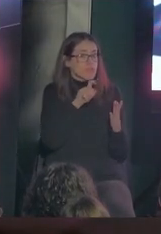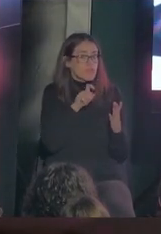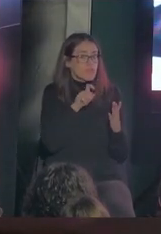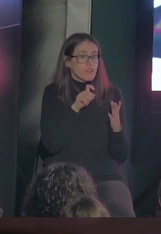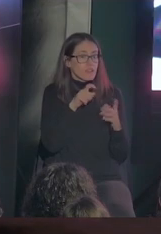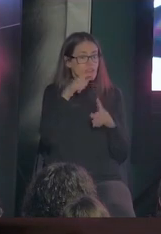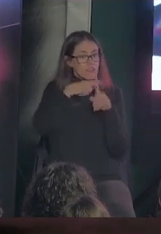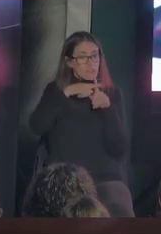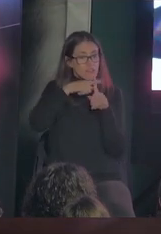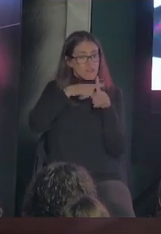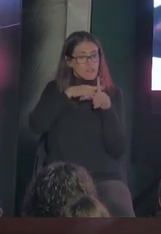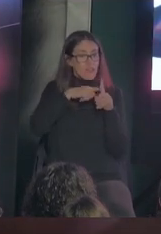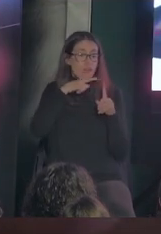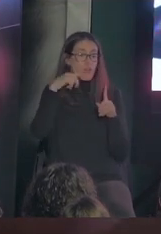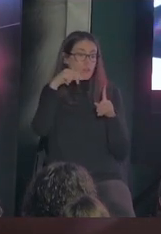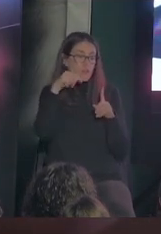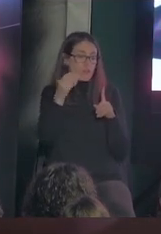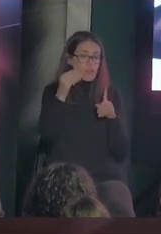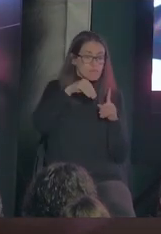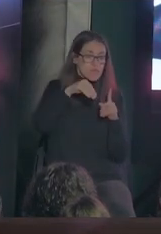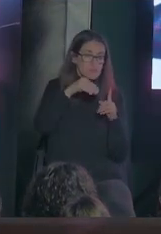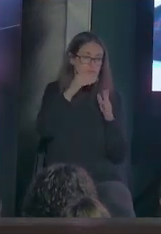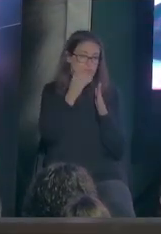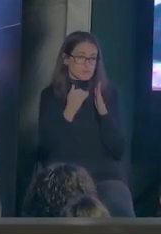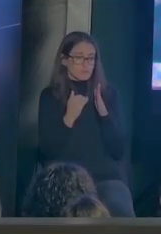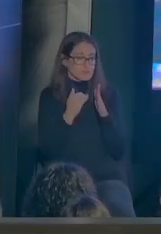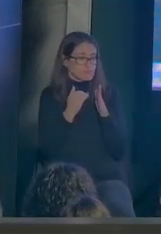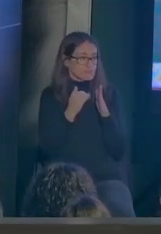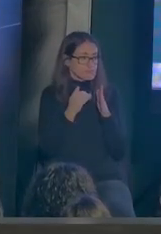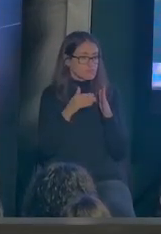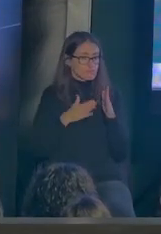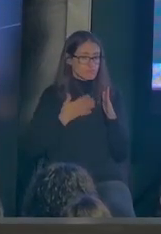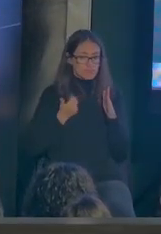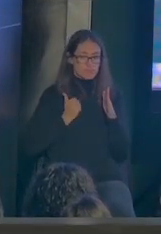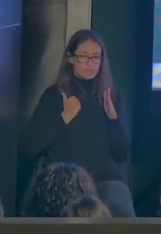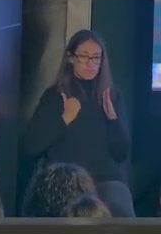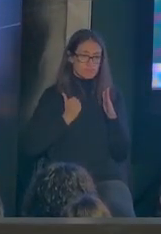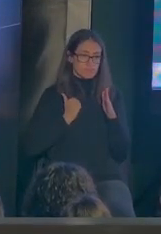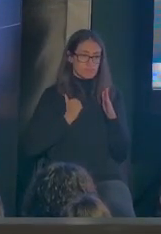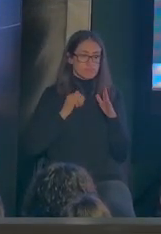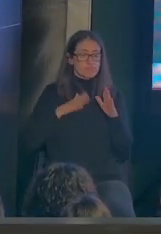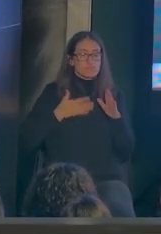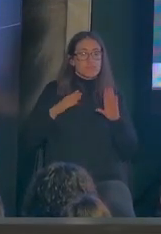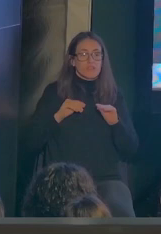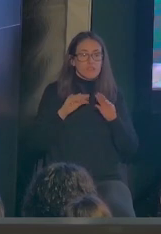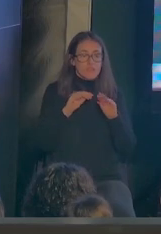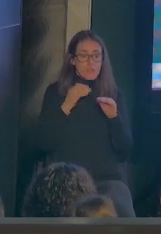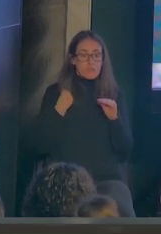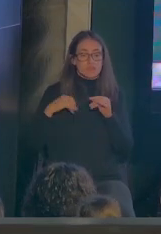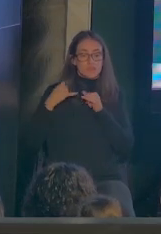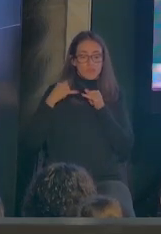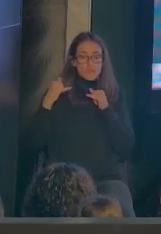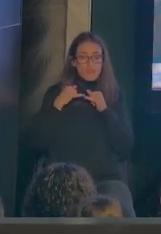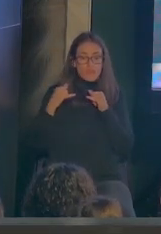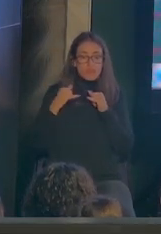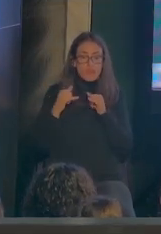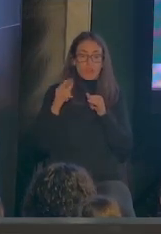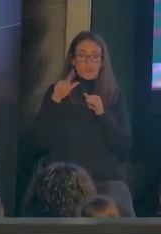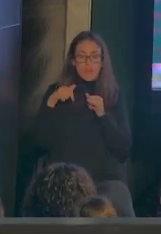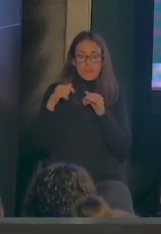sucre que vol posar, ja sigui com he utilitzat jo la fibra i el